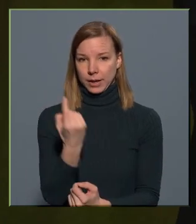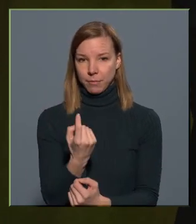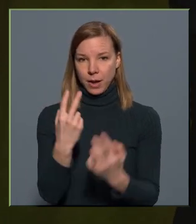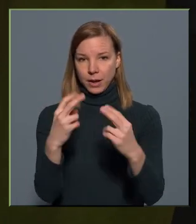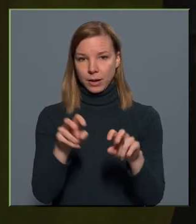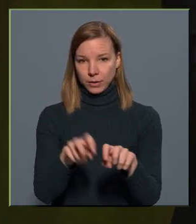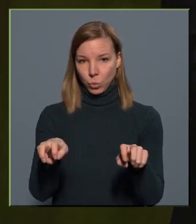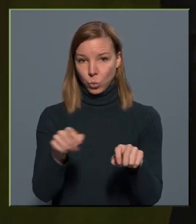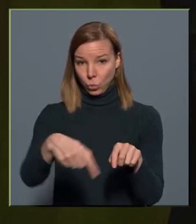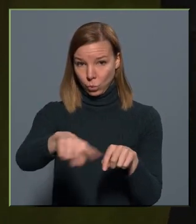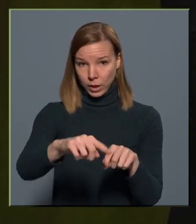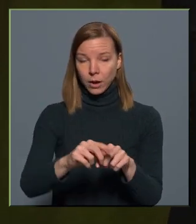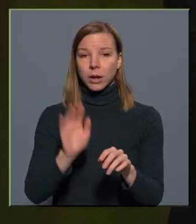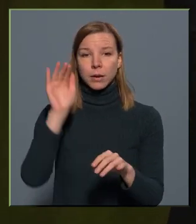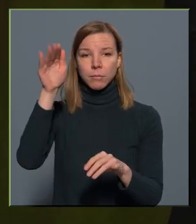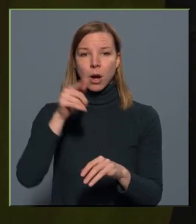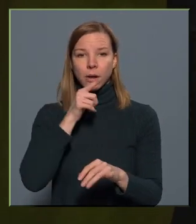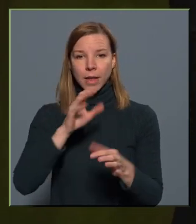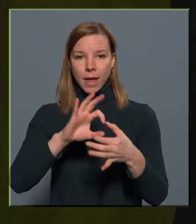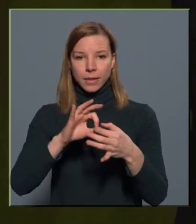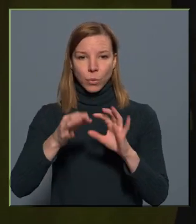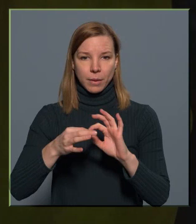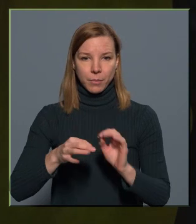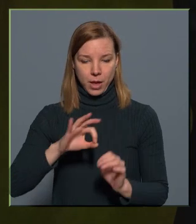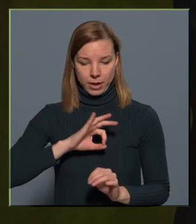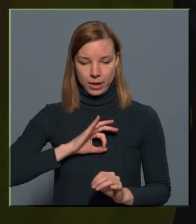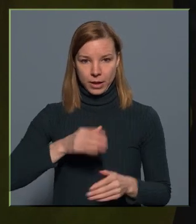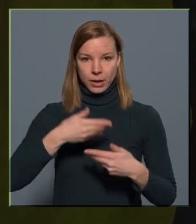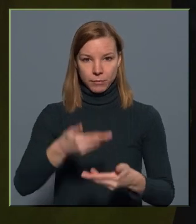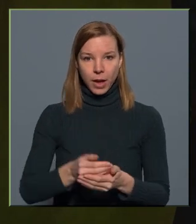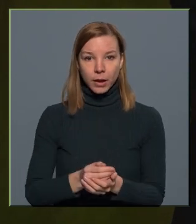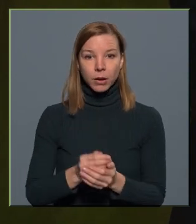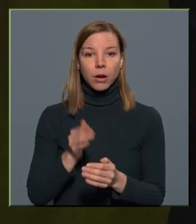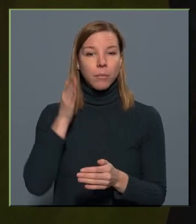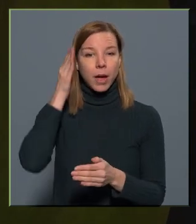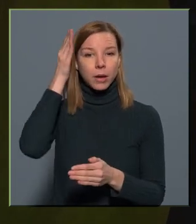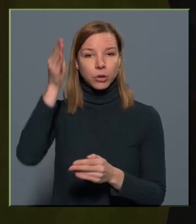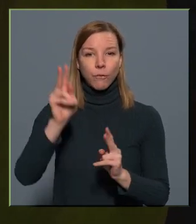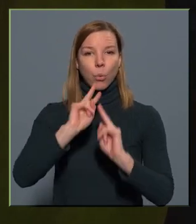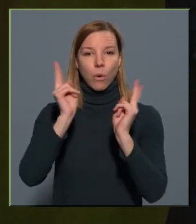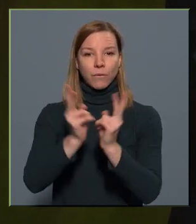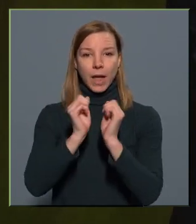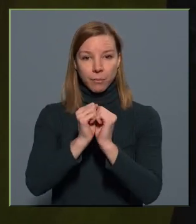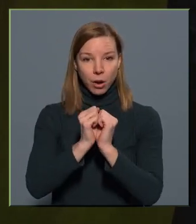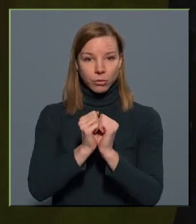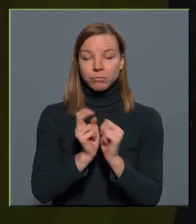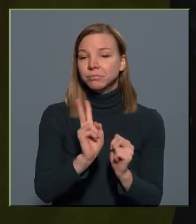olimpiai érmesek lesznek, a mai teremben is ülnek leendő világbajnokok, még nem tudjuk, hogy ki, de biztos, hogy itt ülnek, és majd,